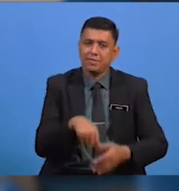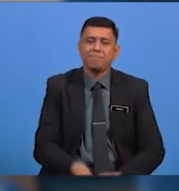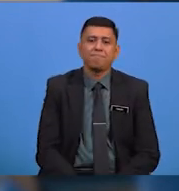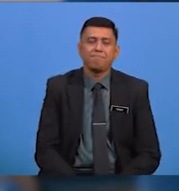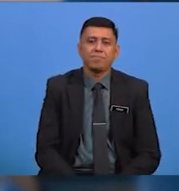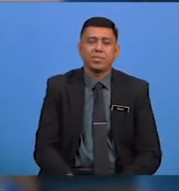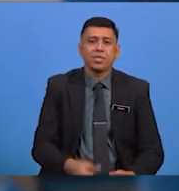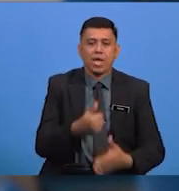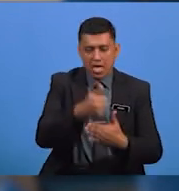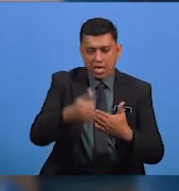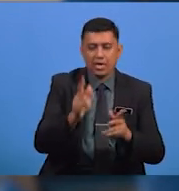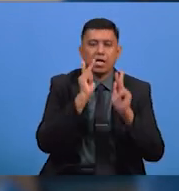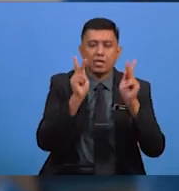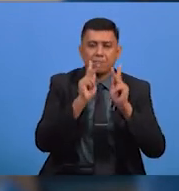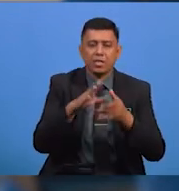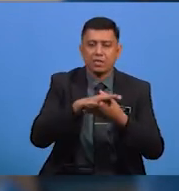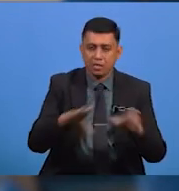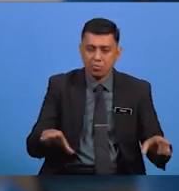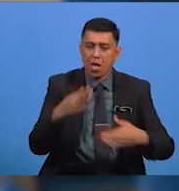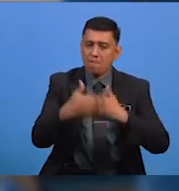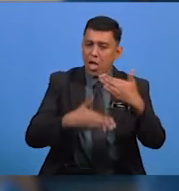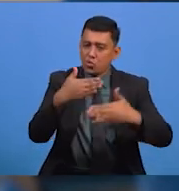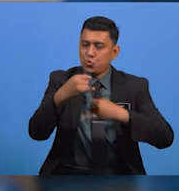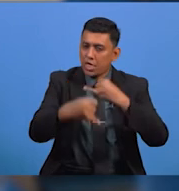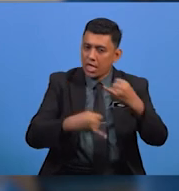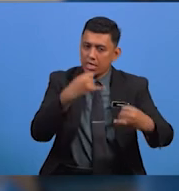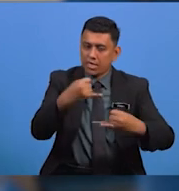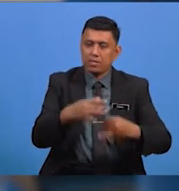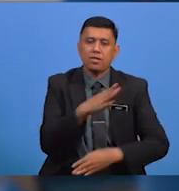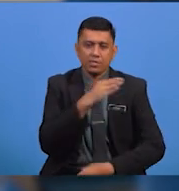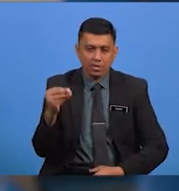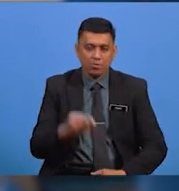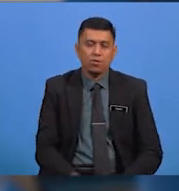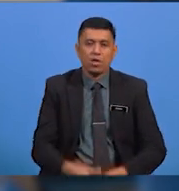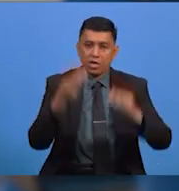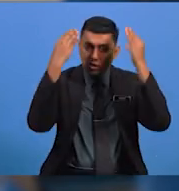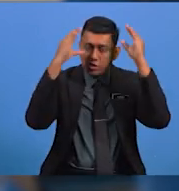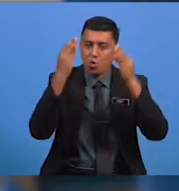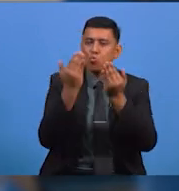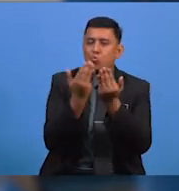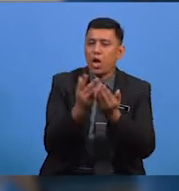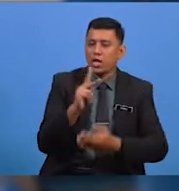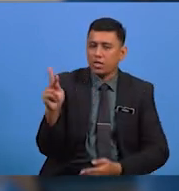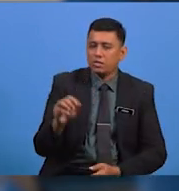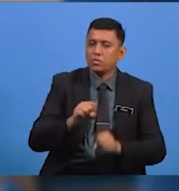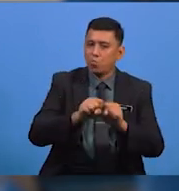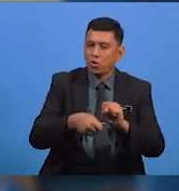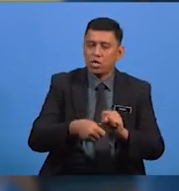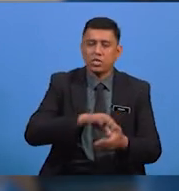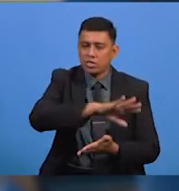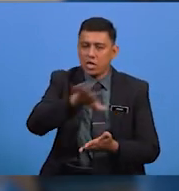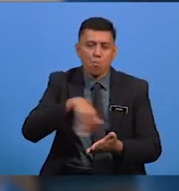ini. Akhir kata, selamat maju jaya. Dan cikgu doakan